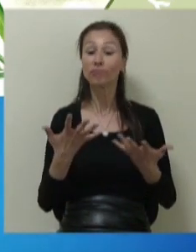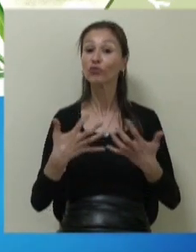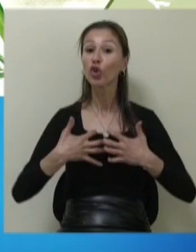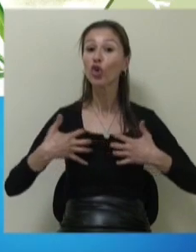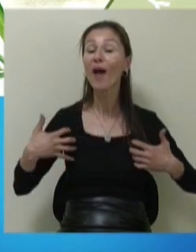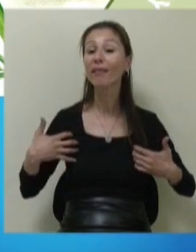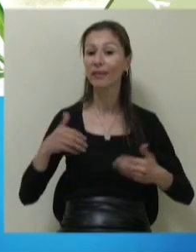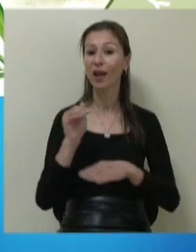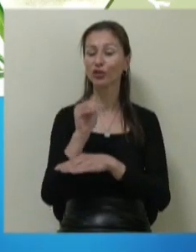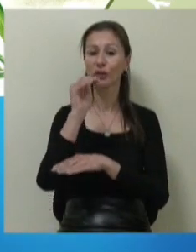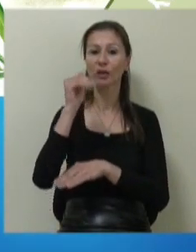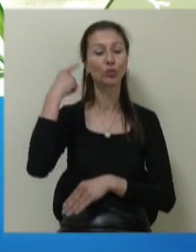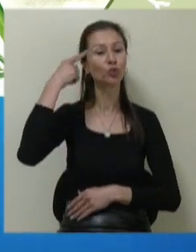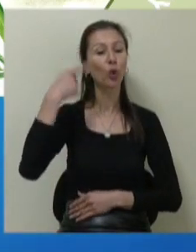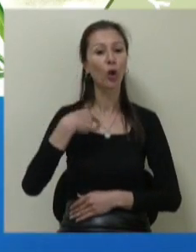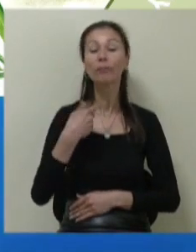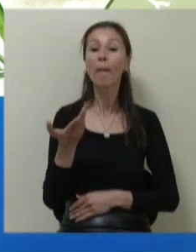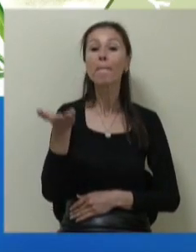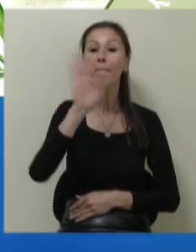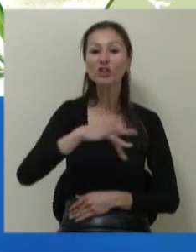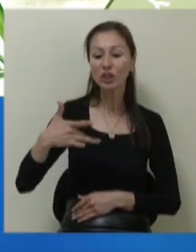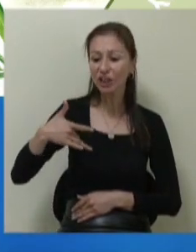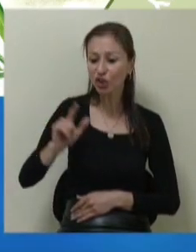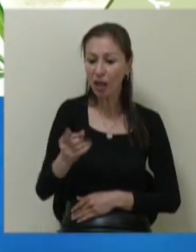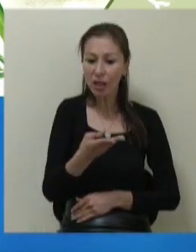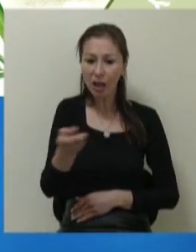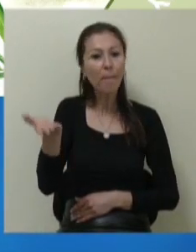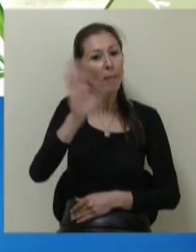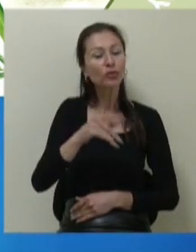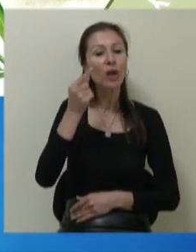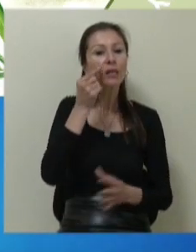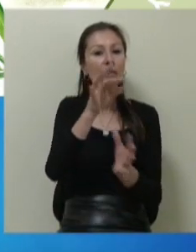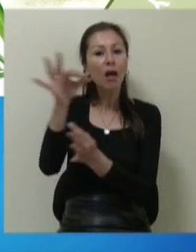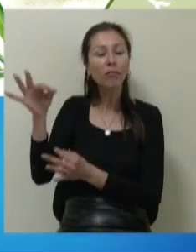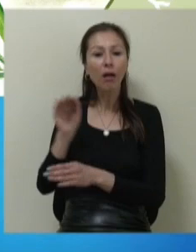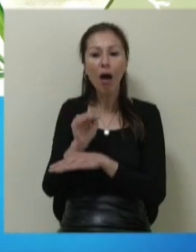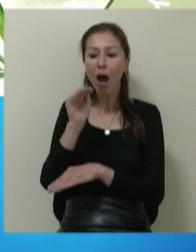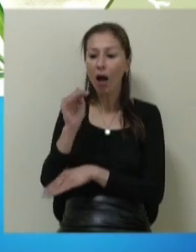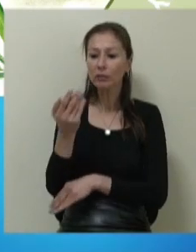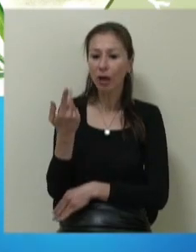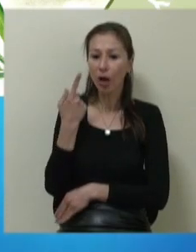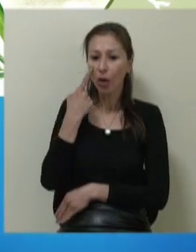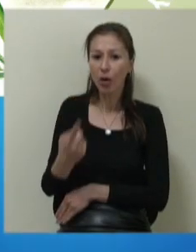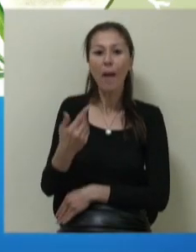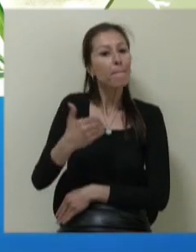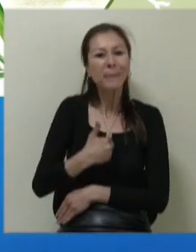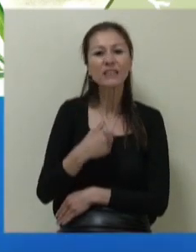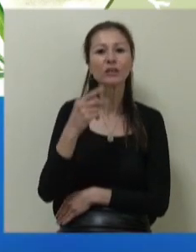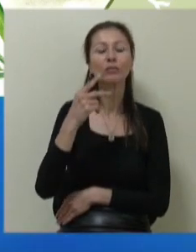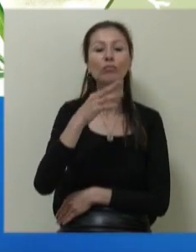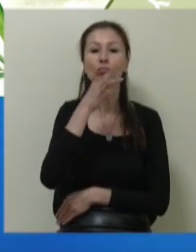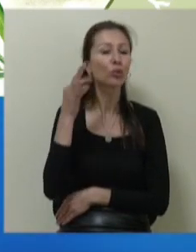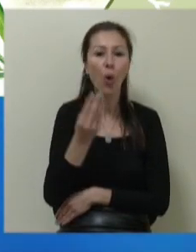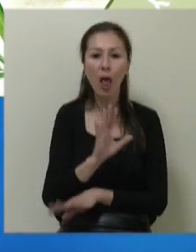güvenli yaşayabileceğini düşünüyorum. Çünkü başka canlıların veya başka insanların hayatına mal olarak biz mutlu olamayız.